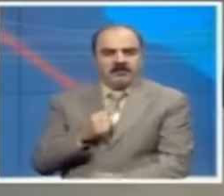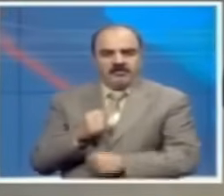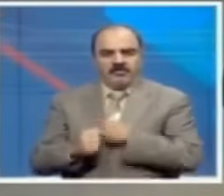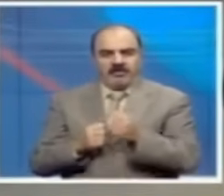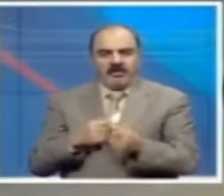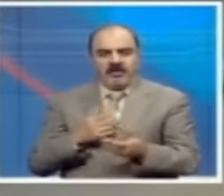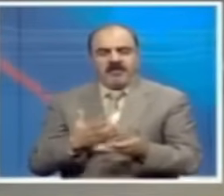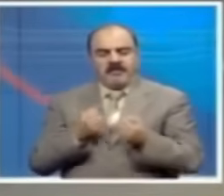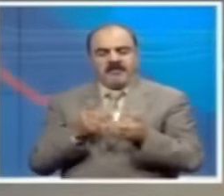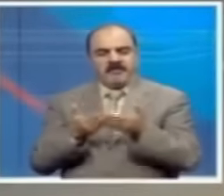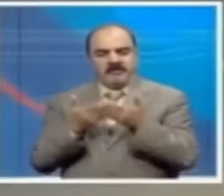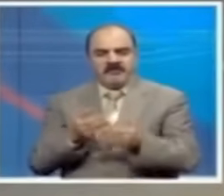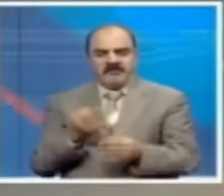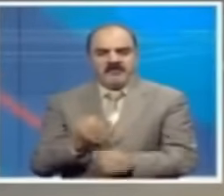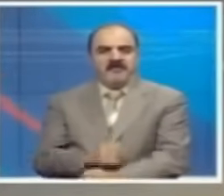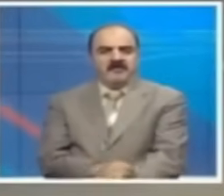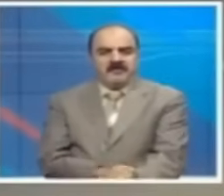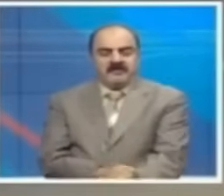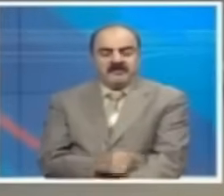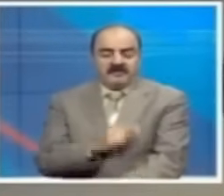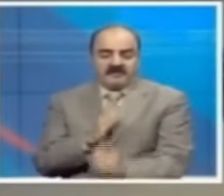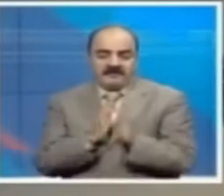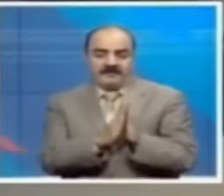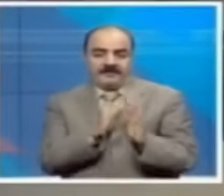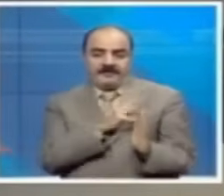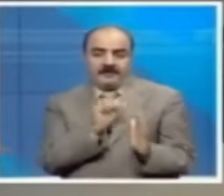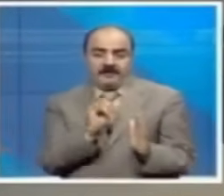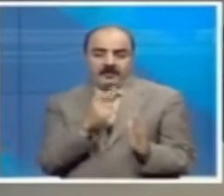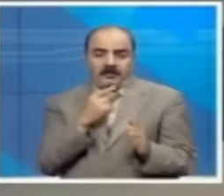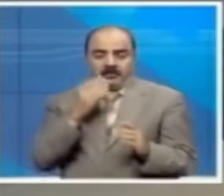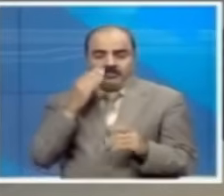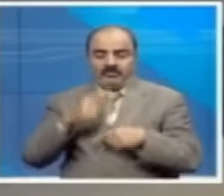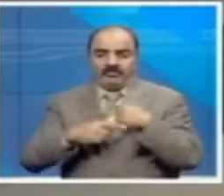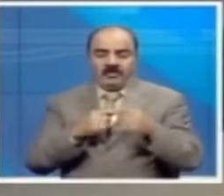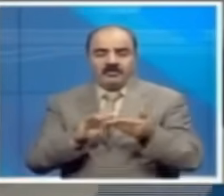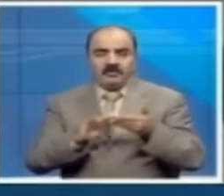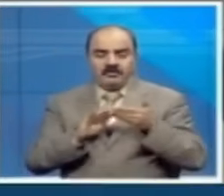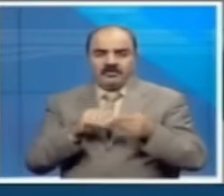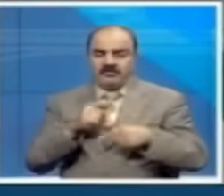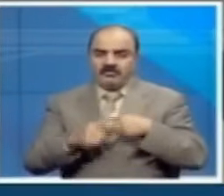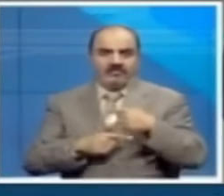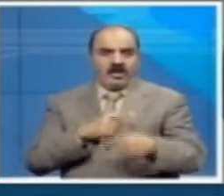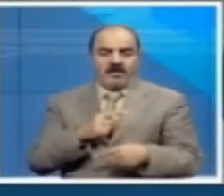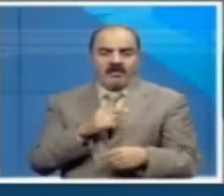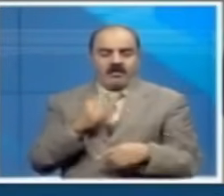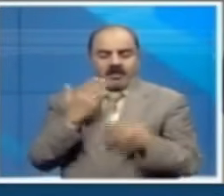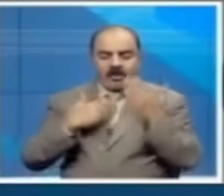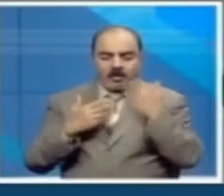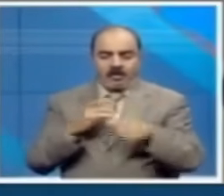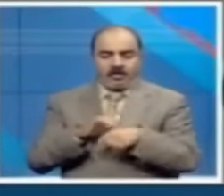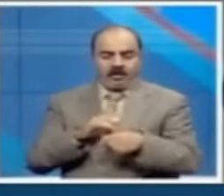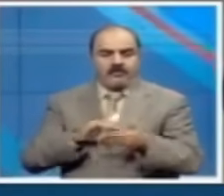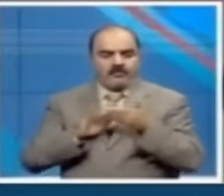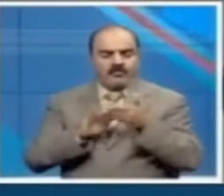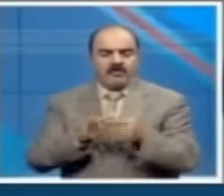هذه الأحداث وتجاه قضية غزة من حيث مدى ما يتلقاه يعني الجرحى والمصابين وأهالي